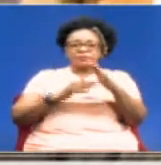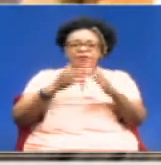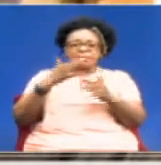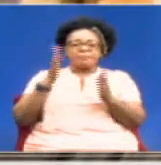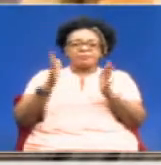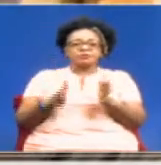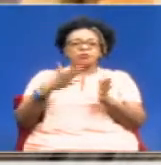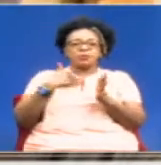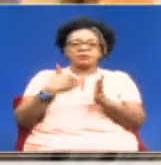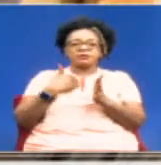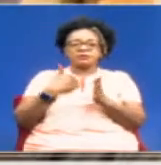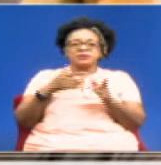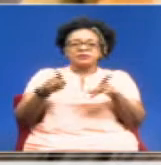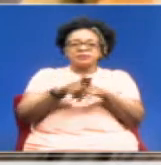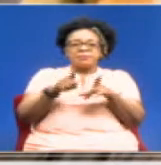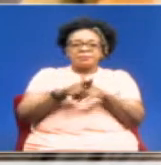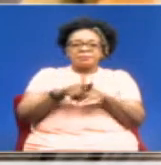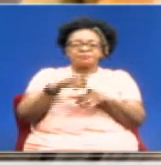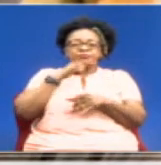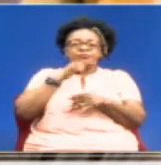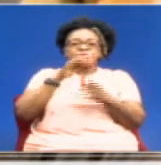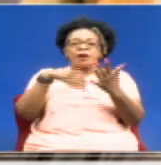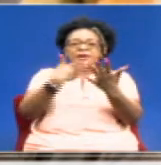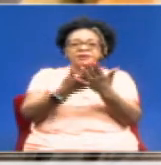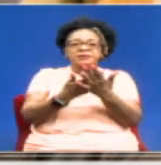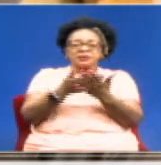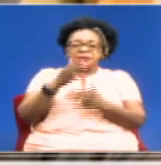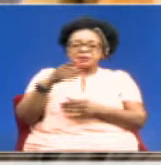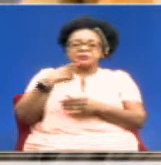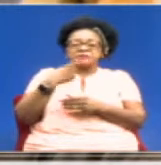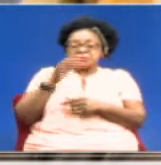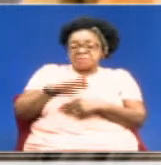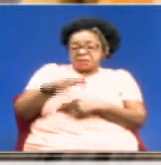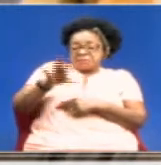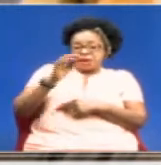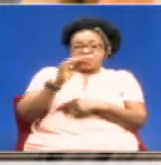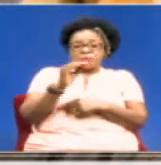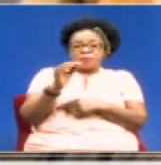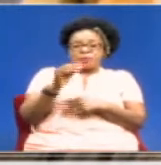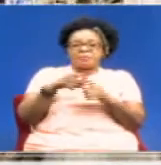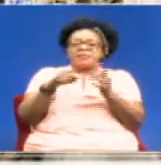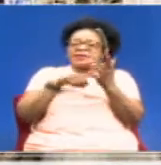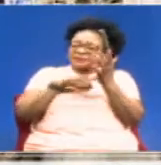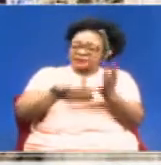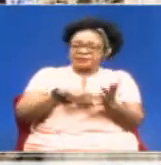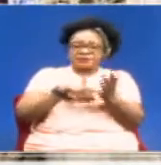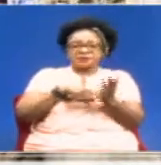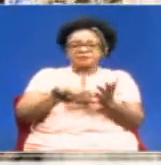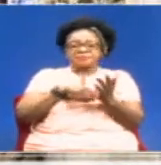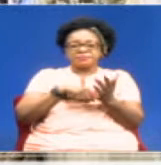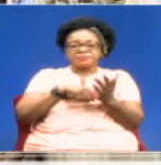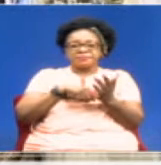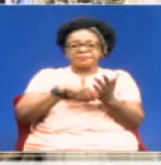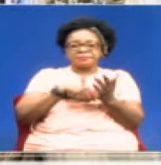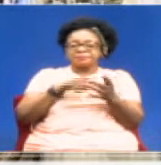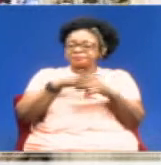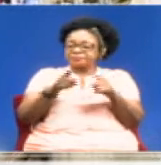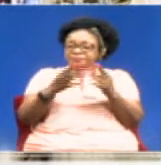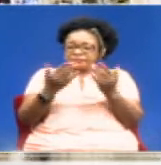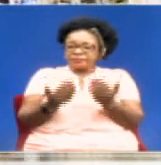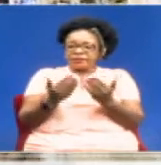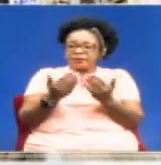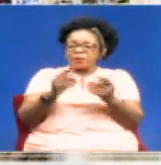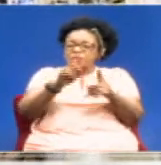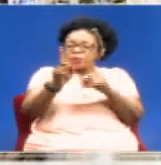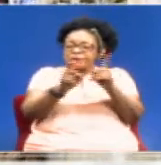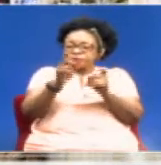huyo kijana anasema huyo mwenye ameshikwa sio mama yake. Na bado wana insist. Jibu la swali la ni kwa